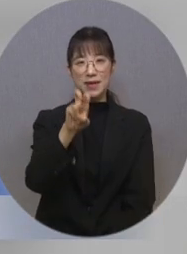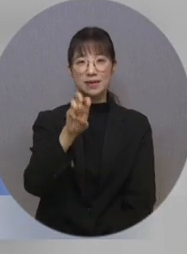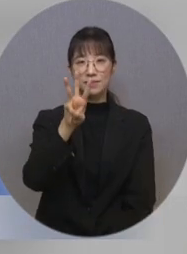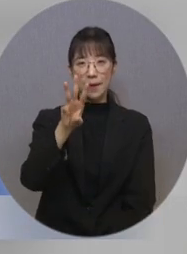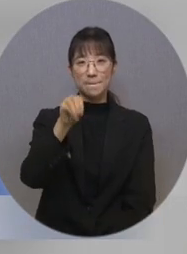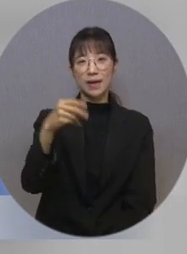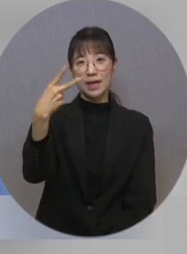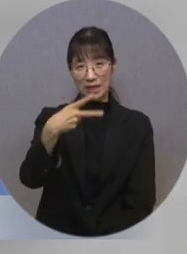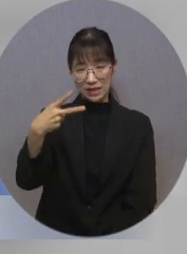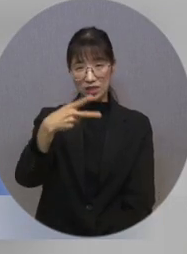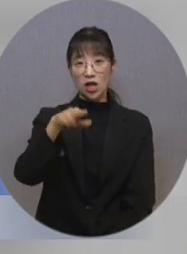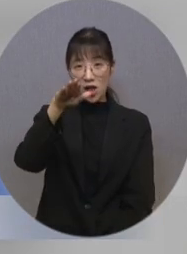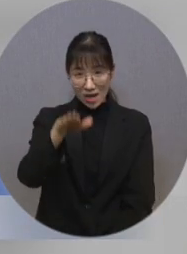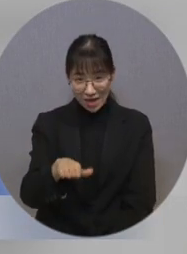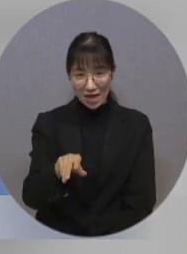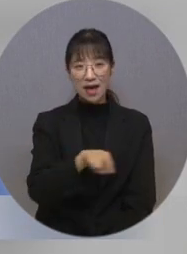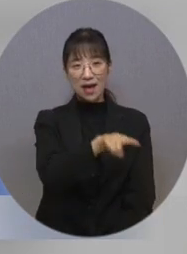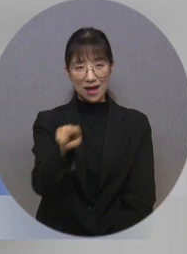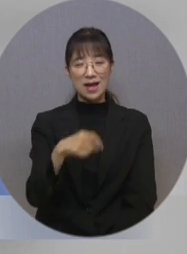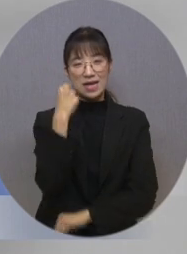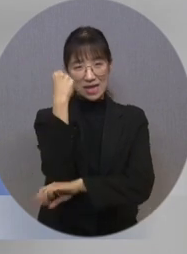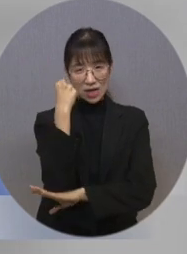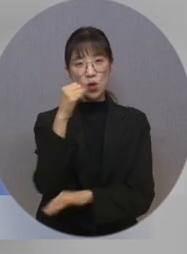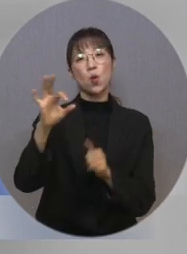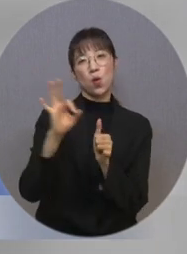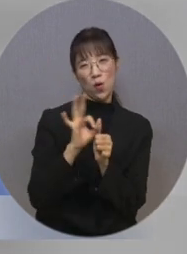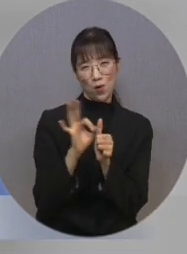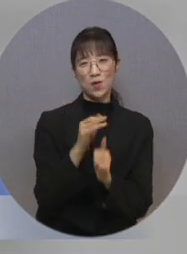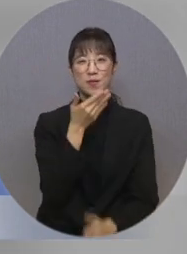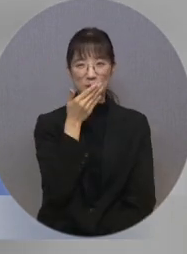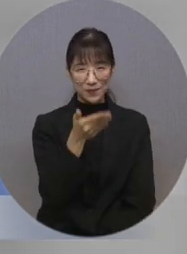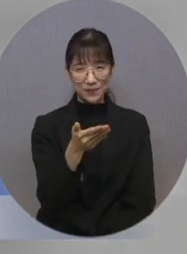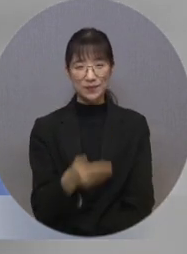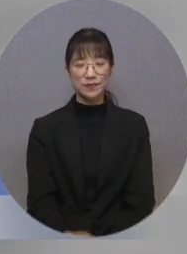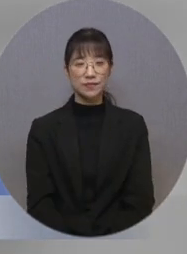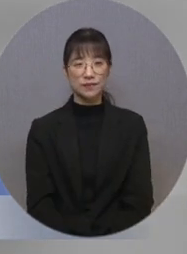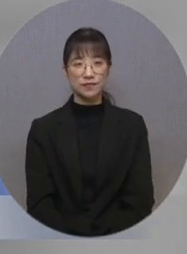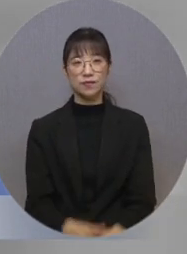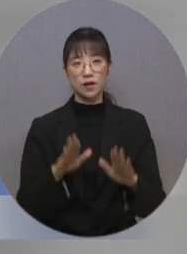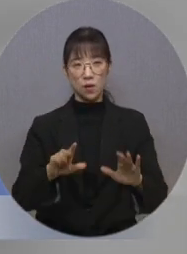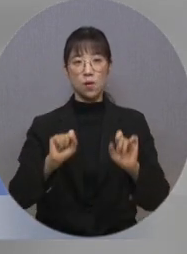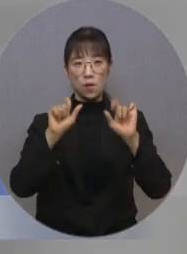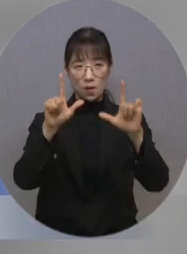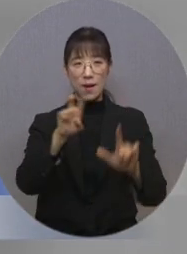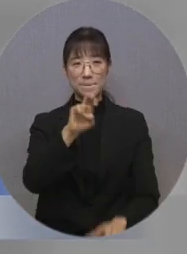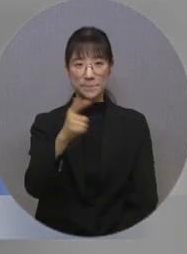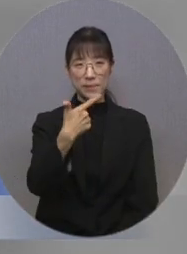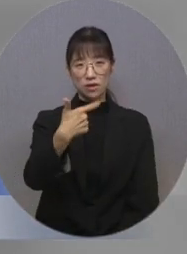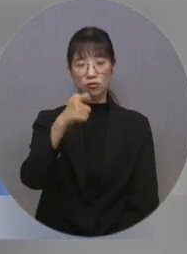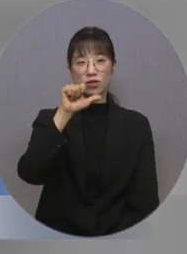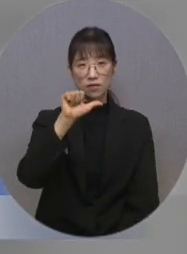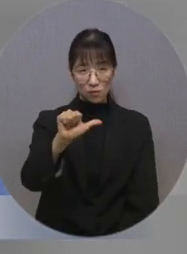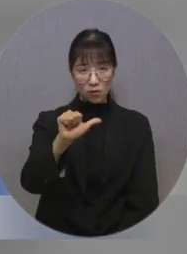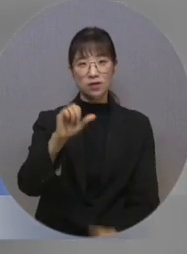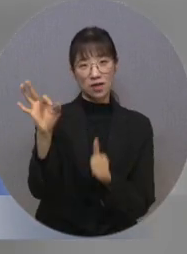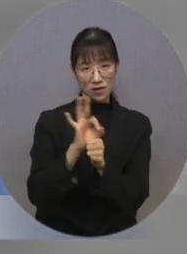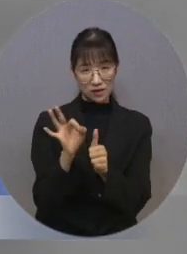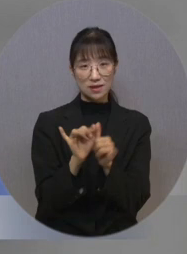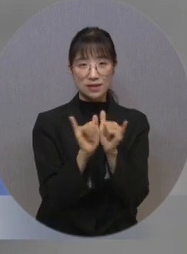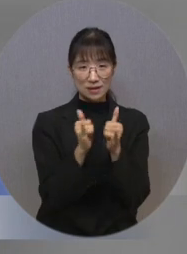3232,000원 이하일 경우 기초연금을 수급받을 수 있게 됩니다 올해 만 65세가 된 기초연금